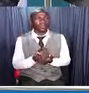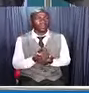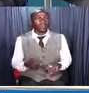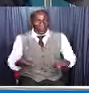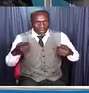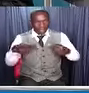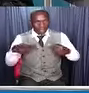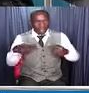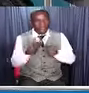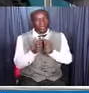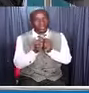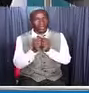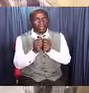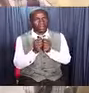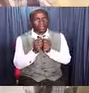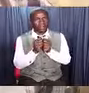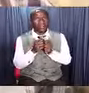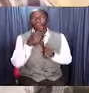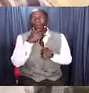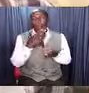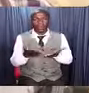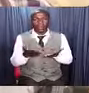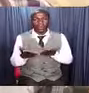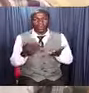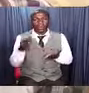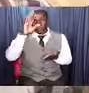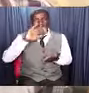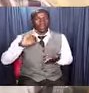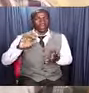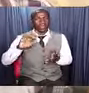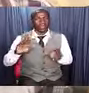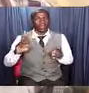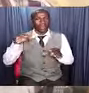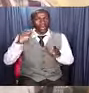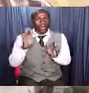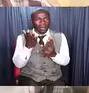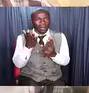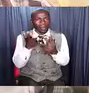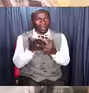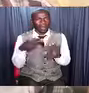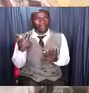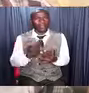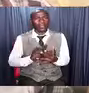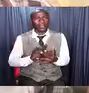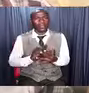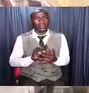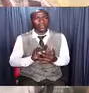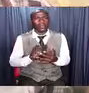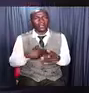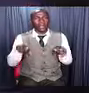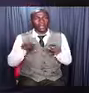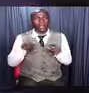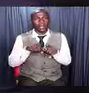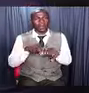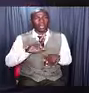tumekuja pamoja. Therefore we've been brought together. Mtumishi wa Mungu yuko tayari. The servant of God is ready. Yuko katikati yetu. He is amidst us. Na sisi nasi